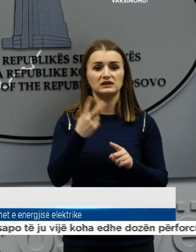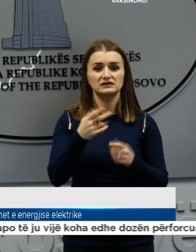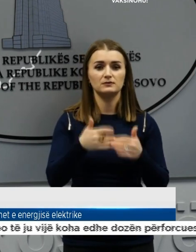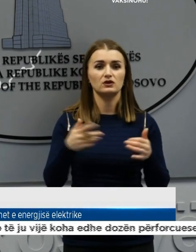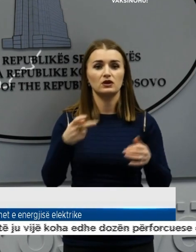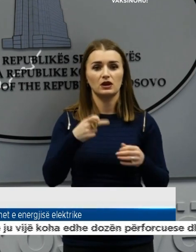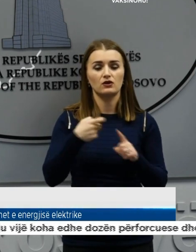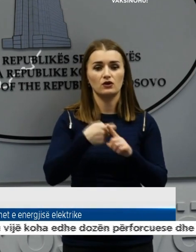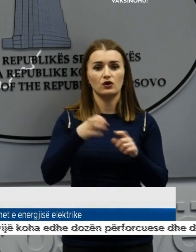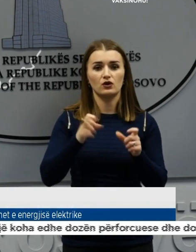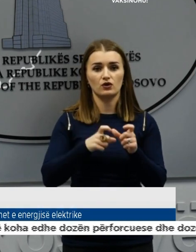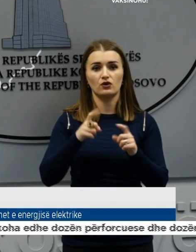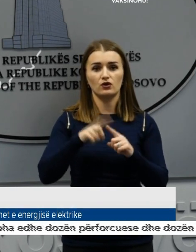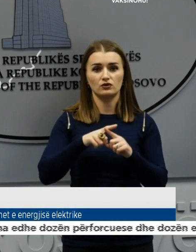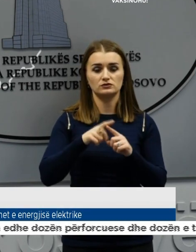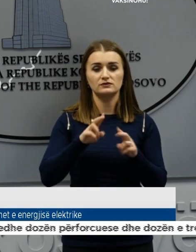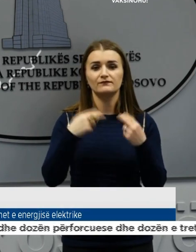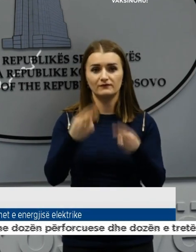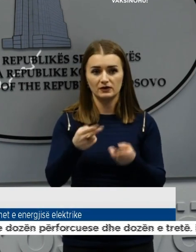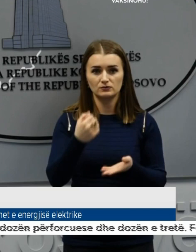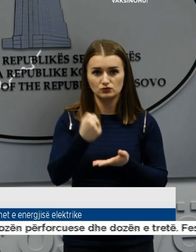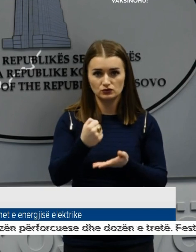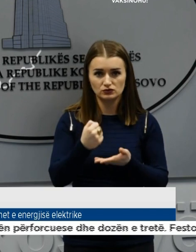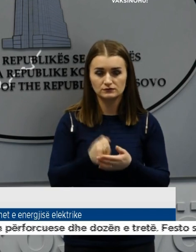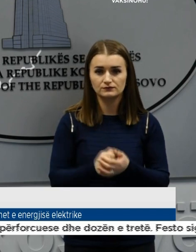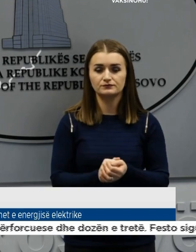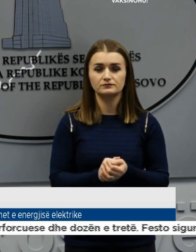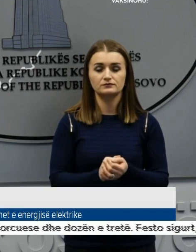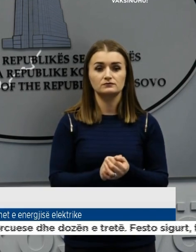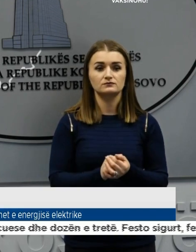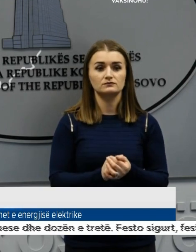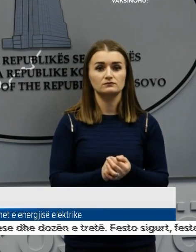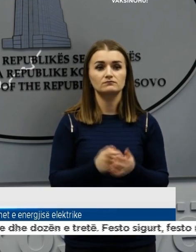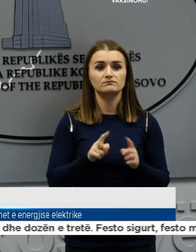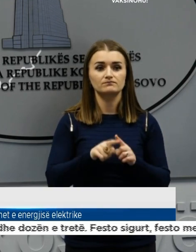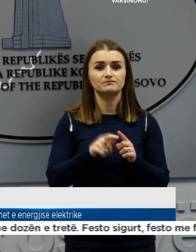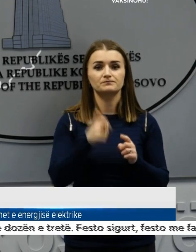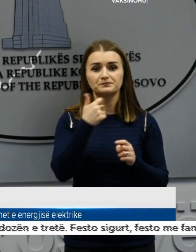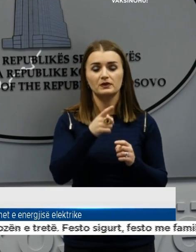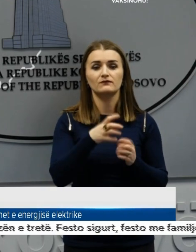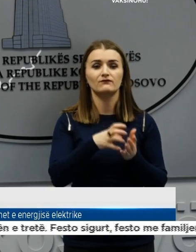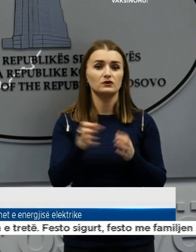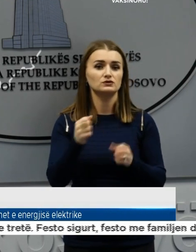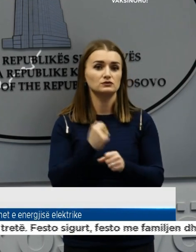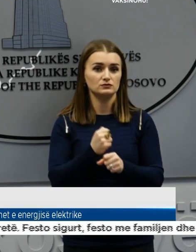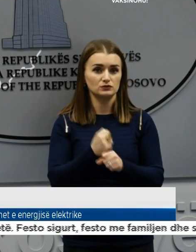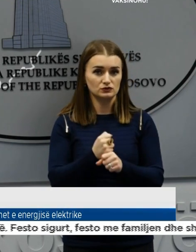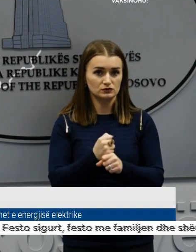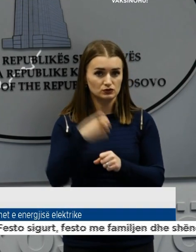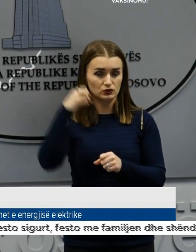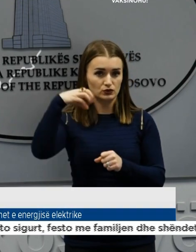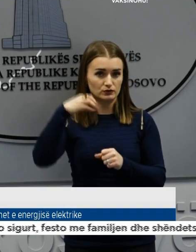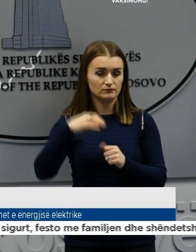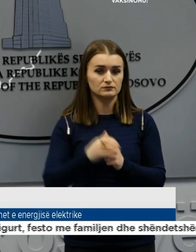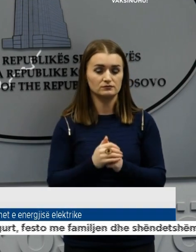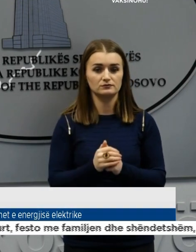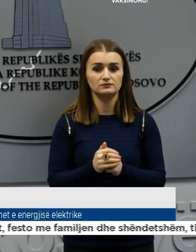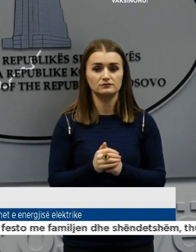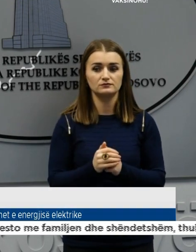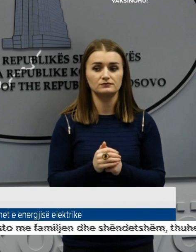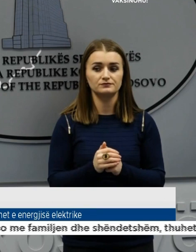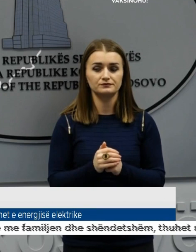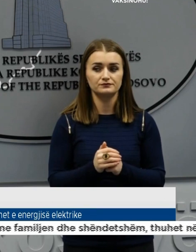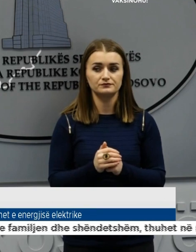likuiditeti i ndërmarrjes dhe të ndihmohet likuiditeti i sektorit, Vetëm për të mundësuar operimin e mirë të ndërmarrjes,